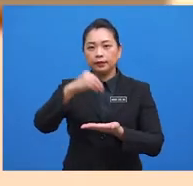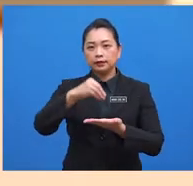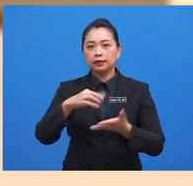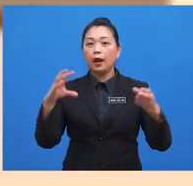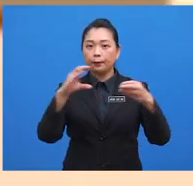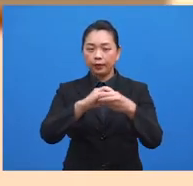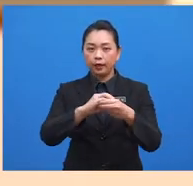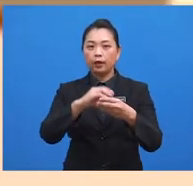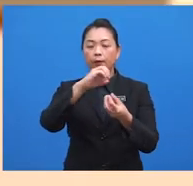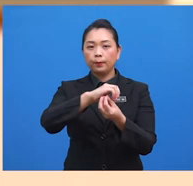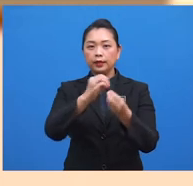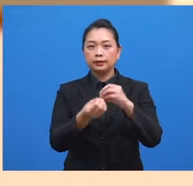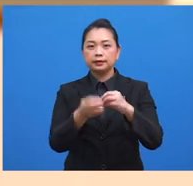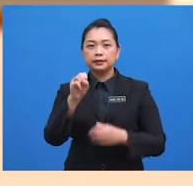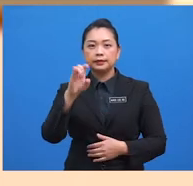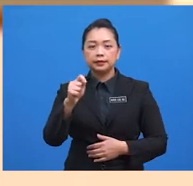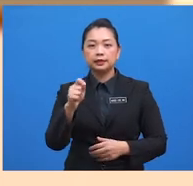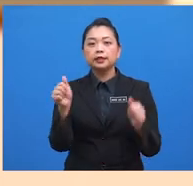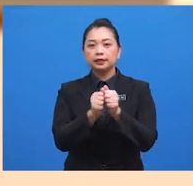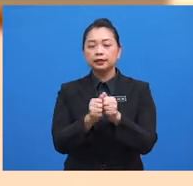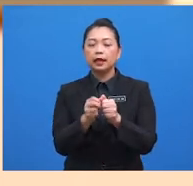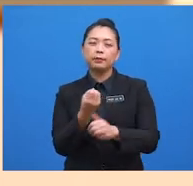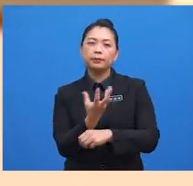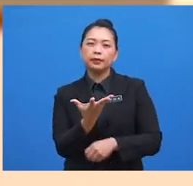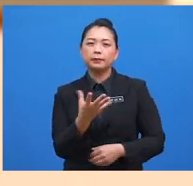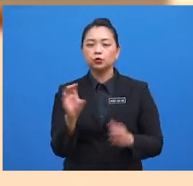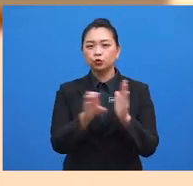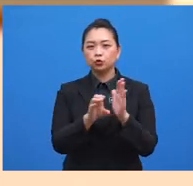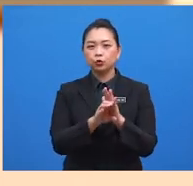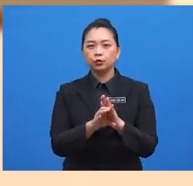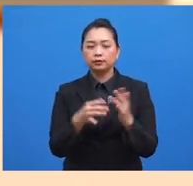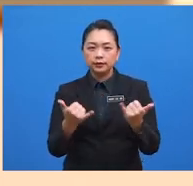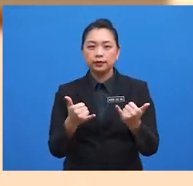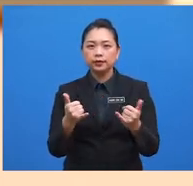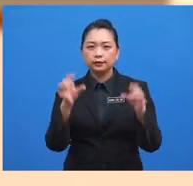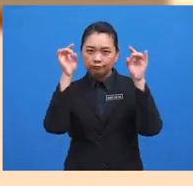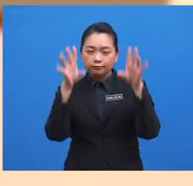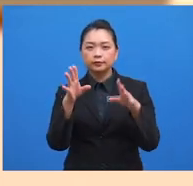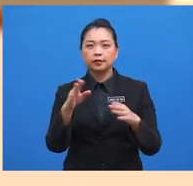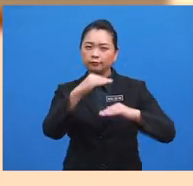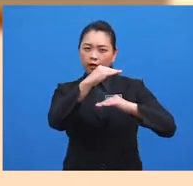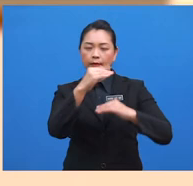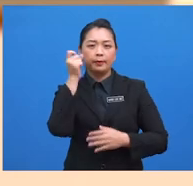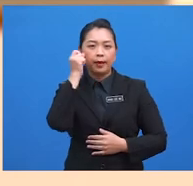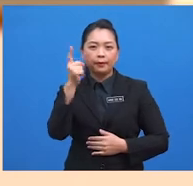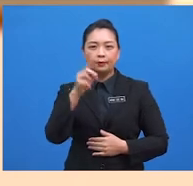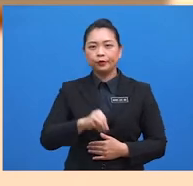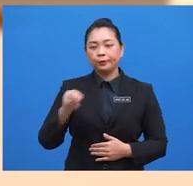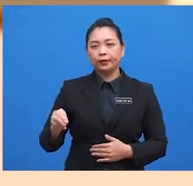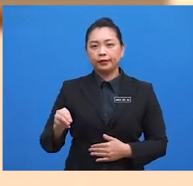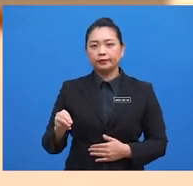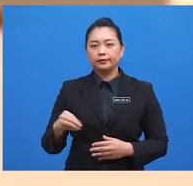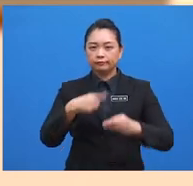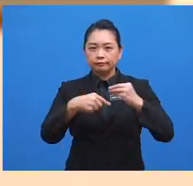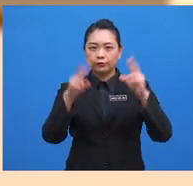mempelajari gabungan operasi set dengan beberapa contoh. Mari kita uji tahap pemahaman